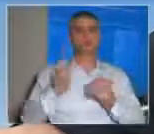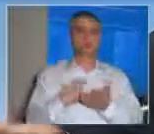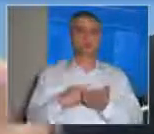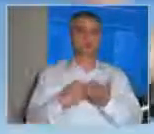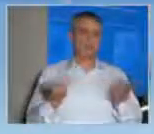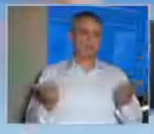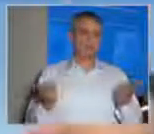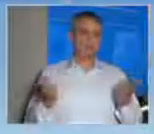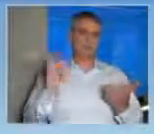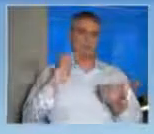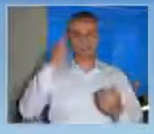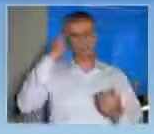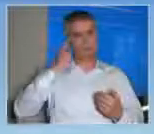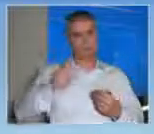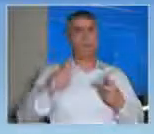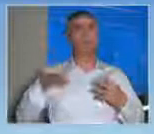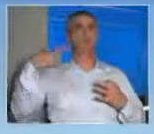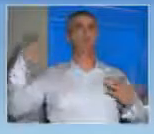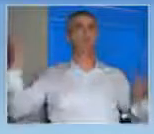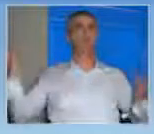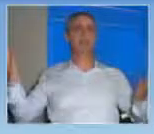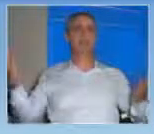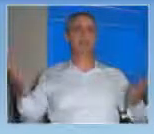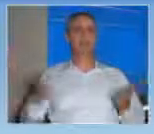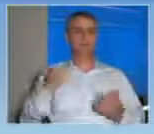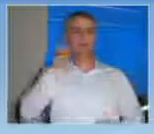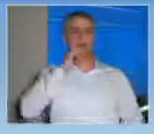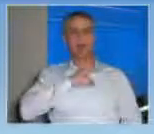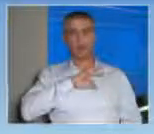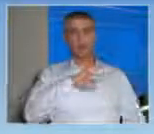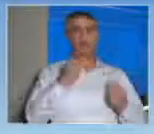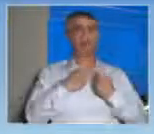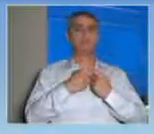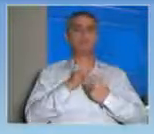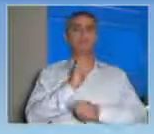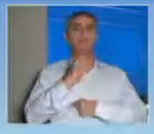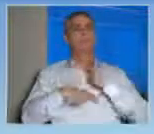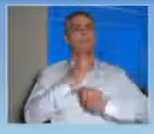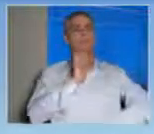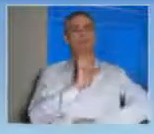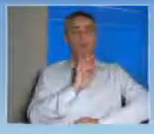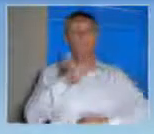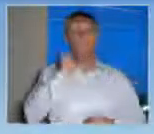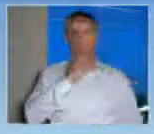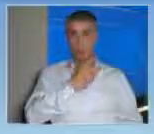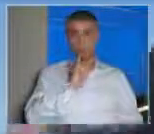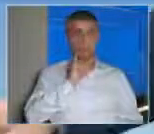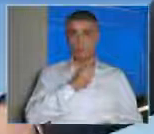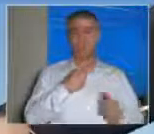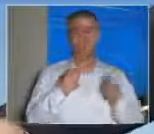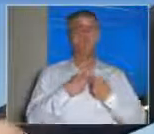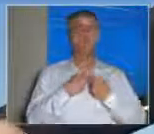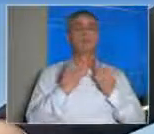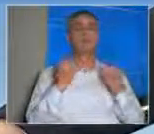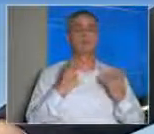כי הרי נתניהו יודע ש... מה, זה לא שזה יהיה... עם ליברמן והשותפים המסורתיים, כמו שהוא כינה מנת, כמו שהוא לא קרא לזה